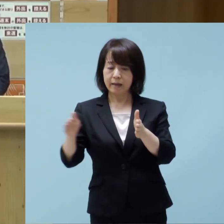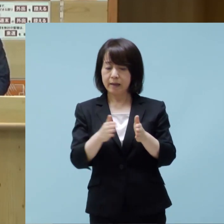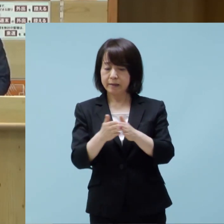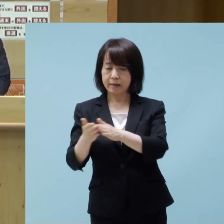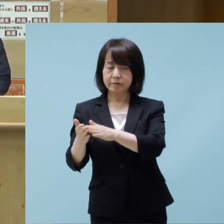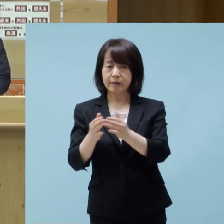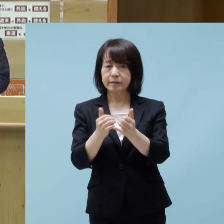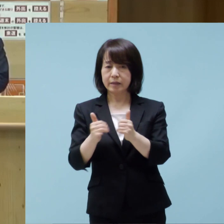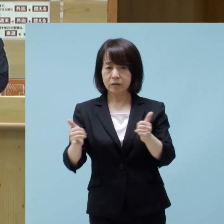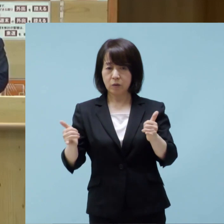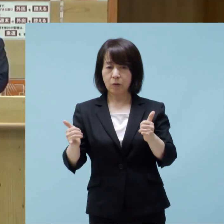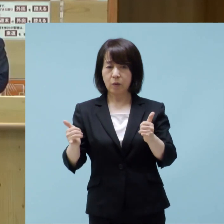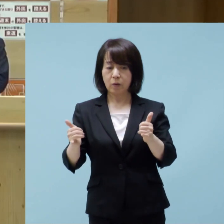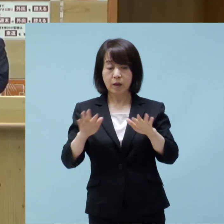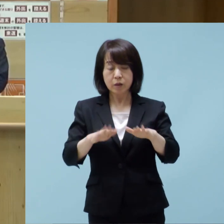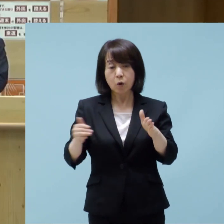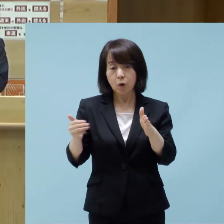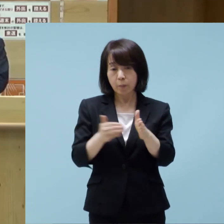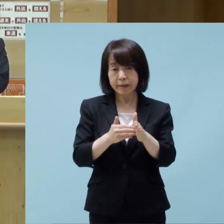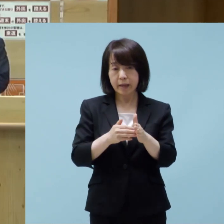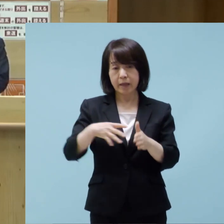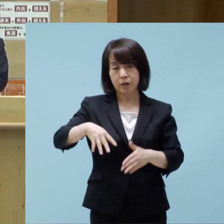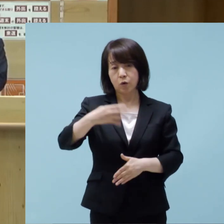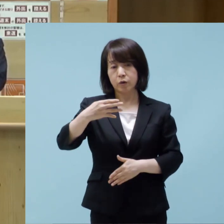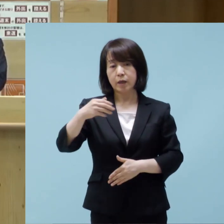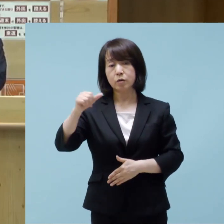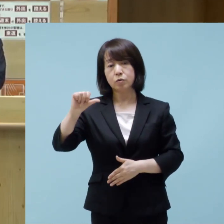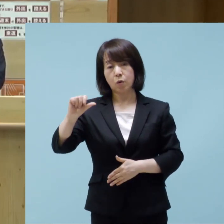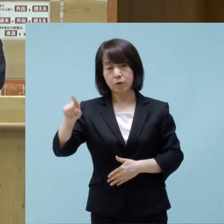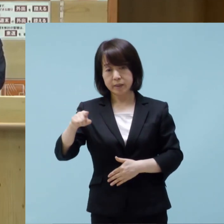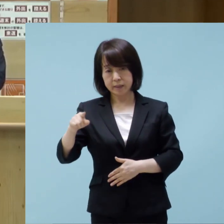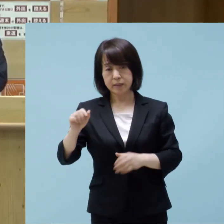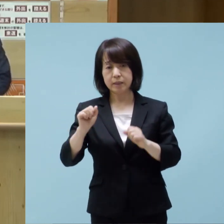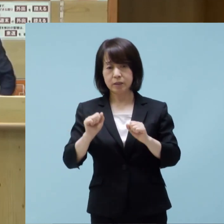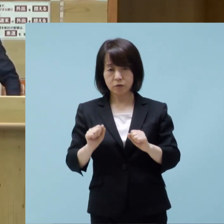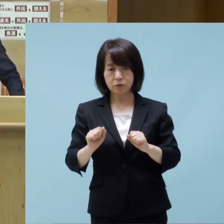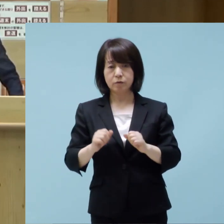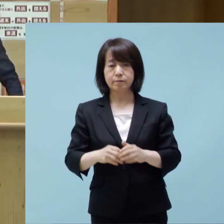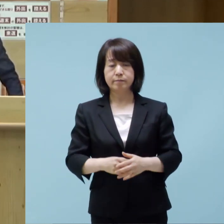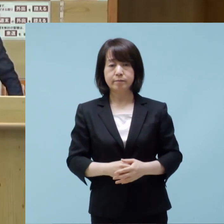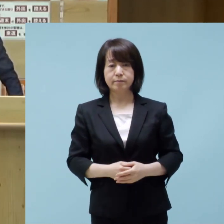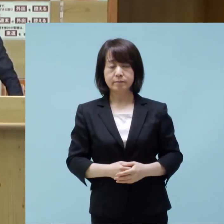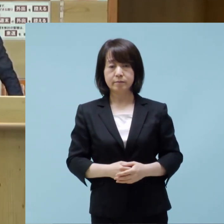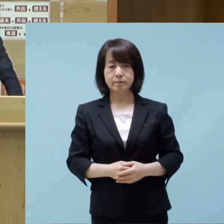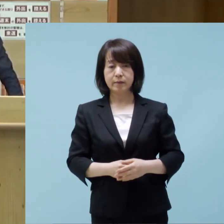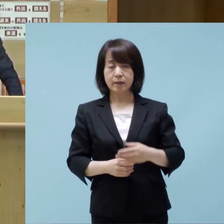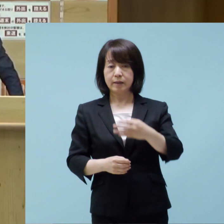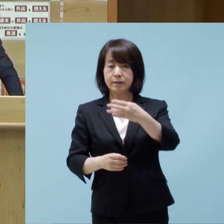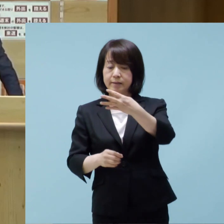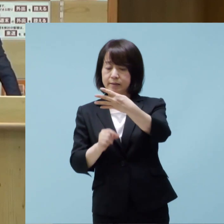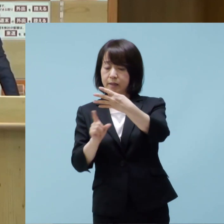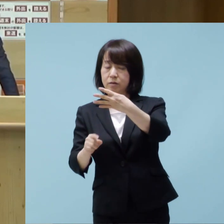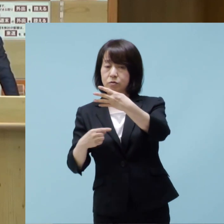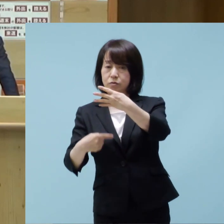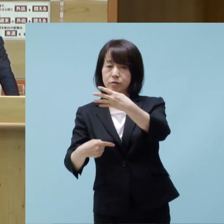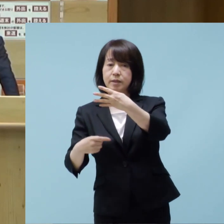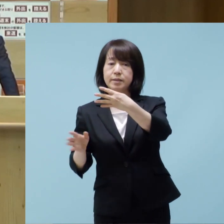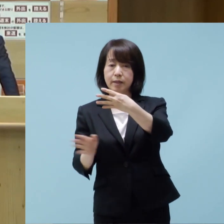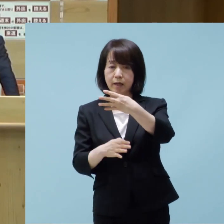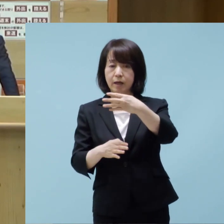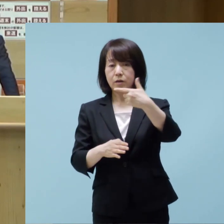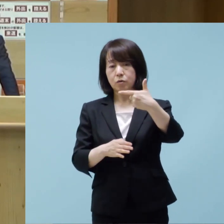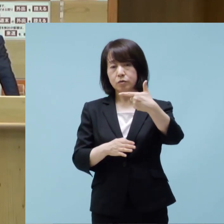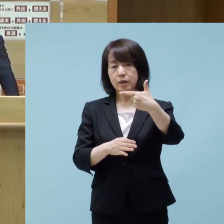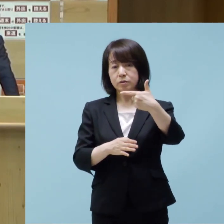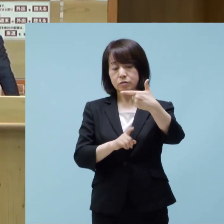今日までに、実は405人いらっしゃいます。そして4月1日から、6月の18日